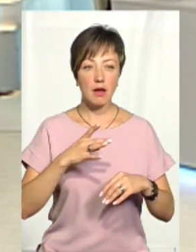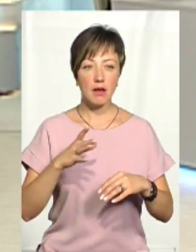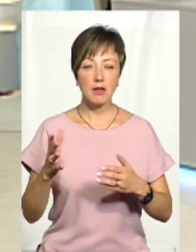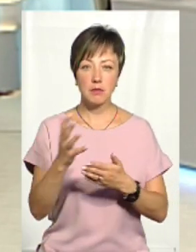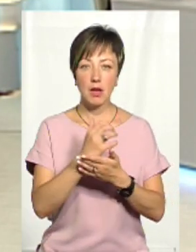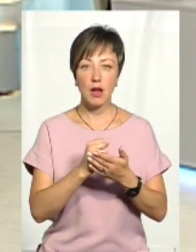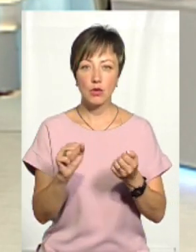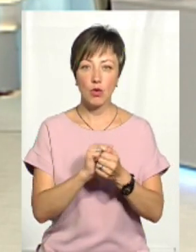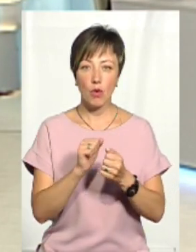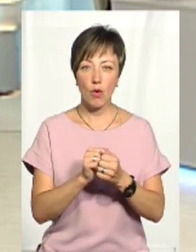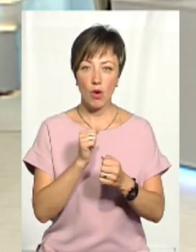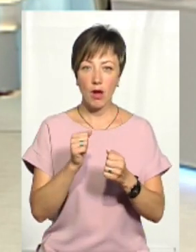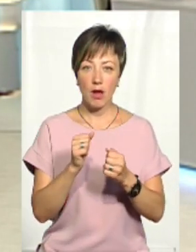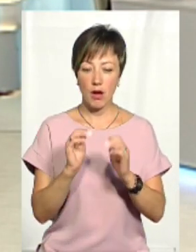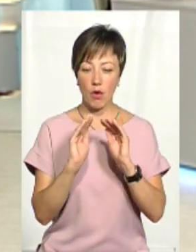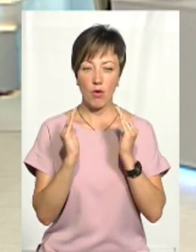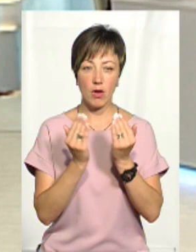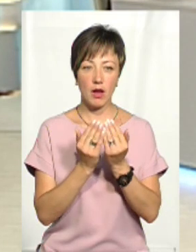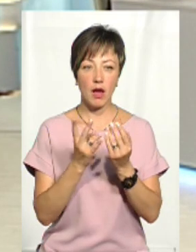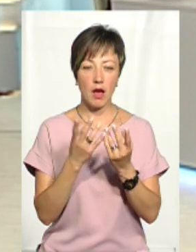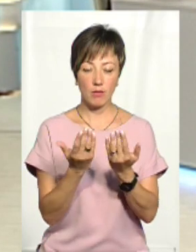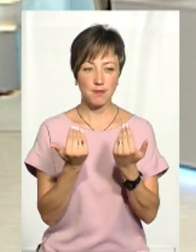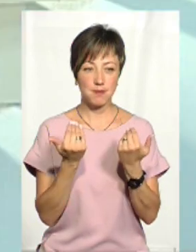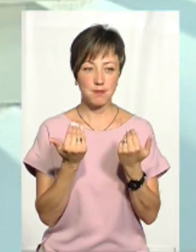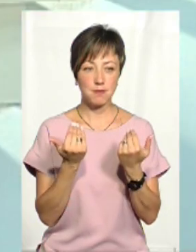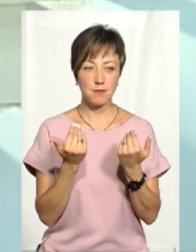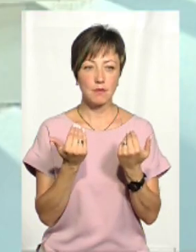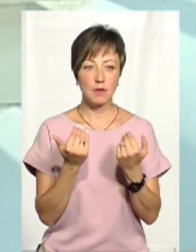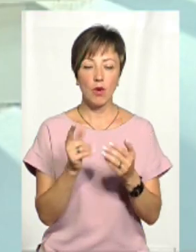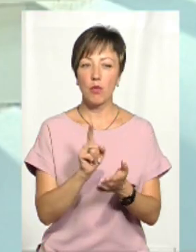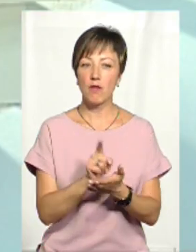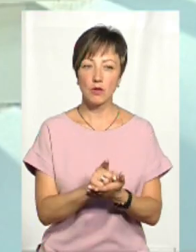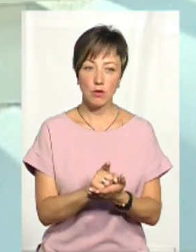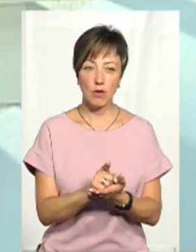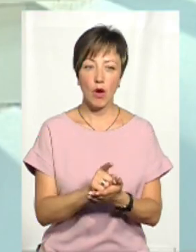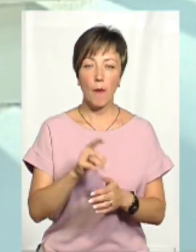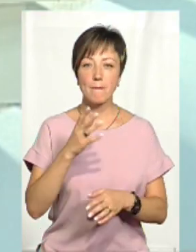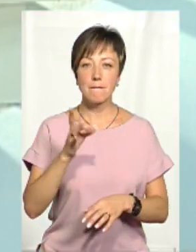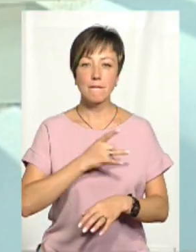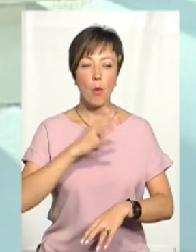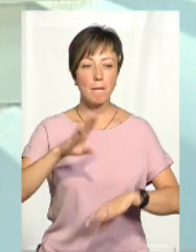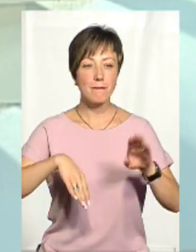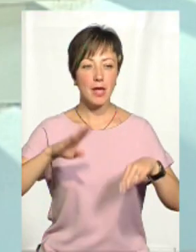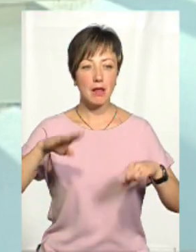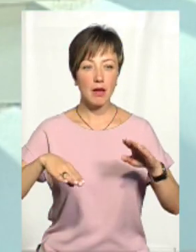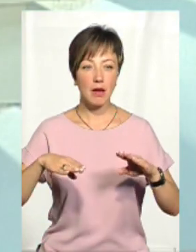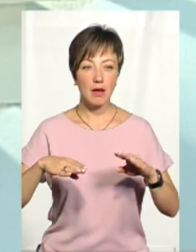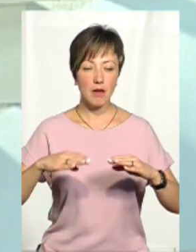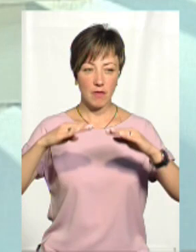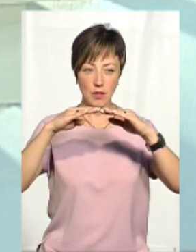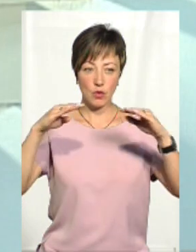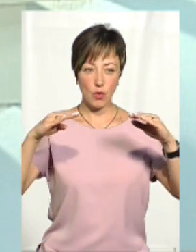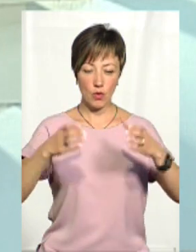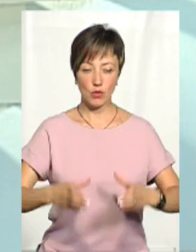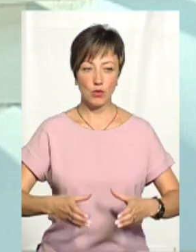забирання сухої кори, яка відстала, де відкладають, де зальковується морик, обов'язково. Побілка, висока побілка не